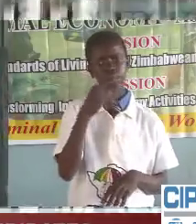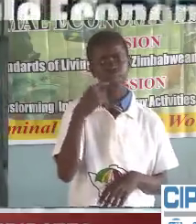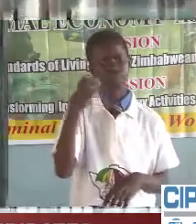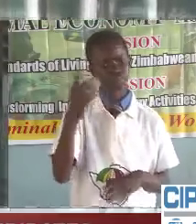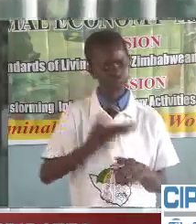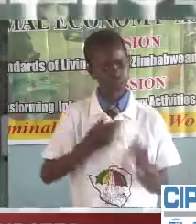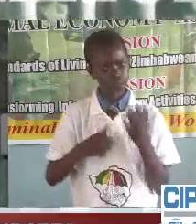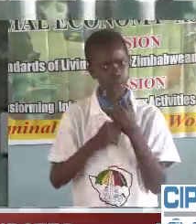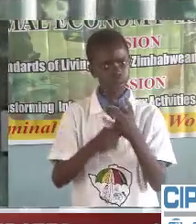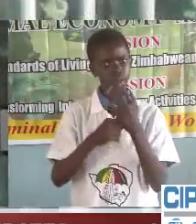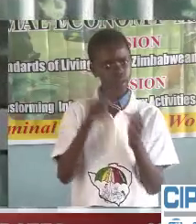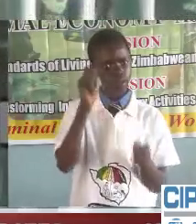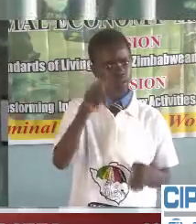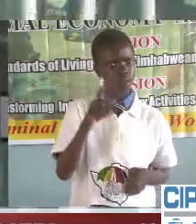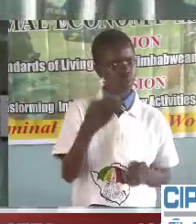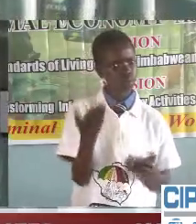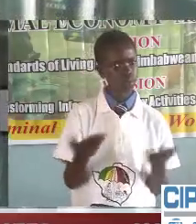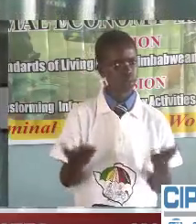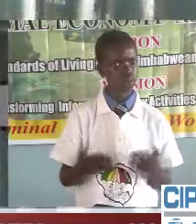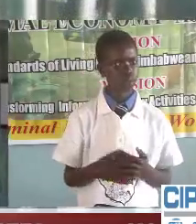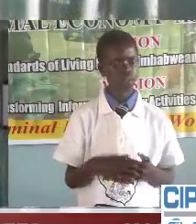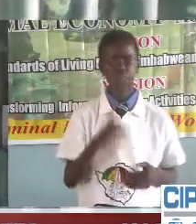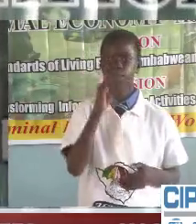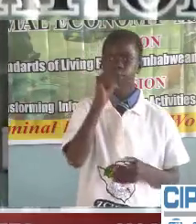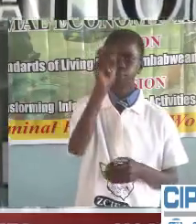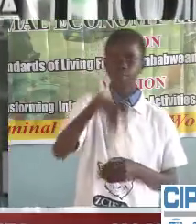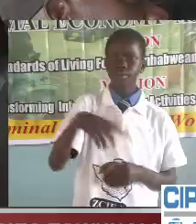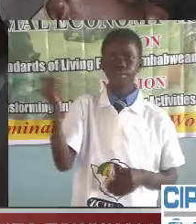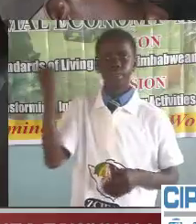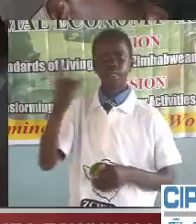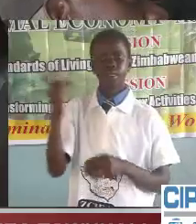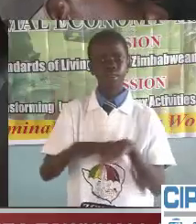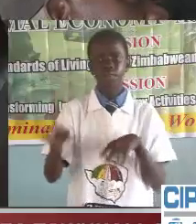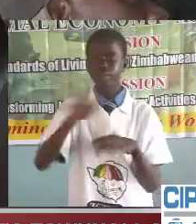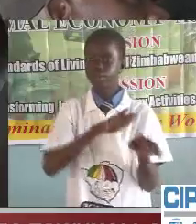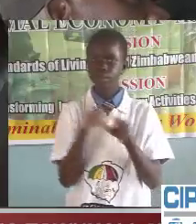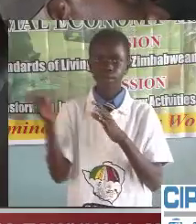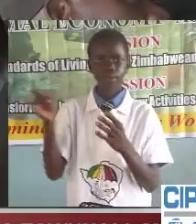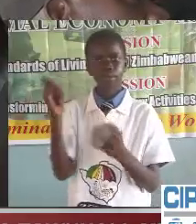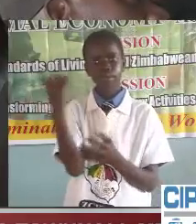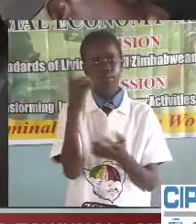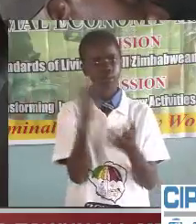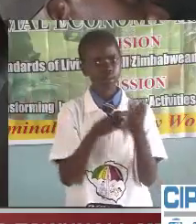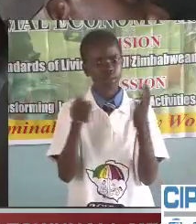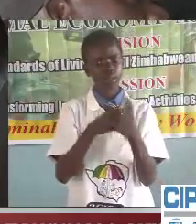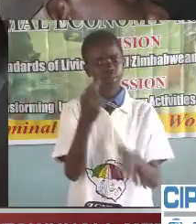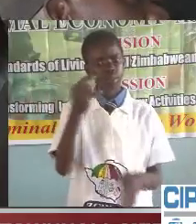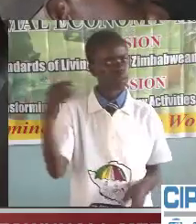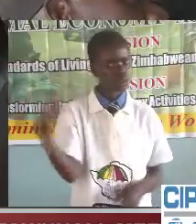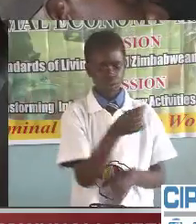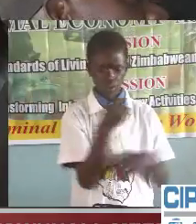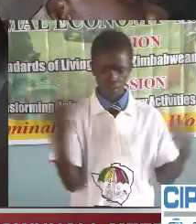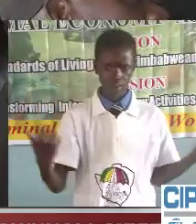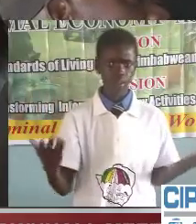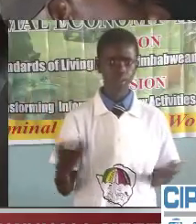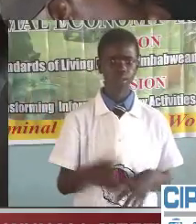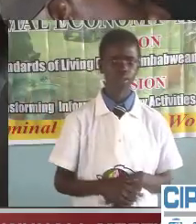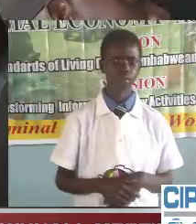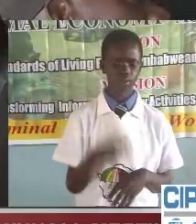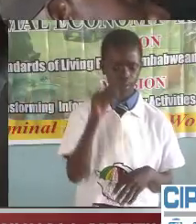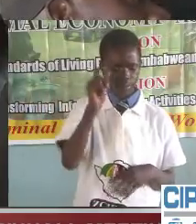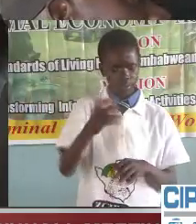vanoita business. Ndofunga ndo manzwiro andazviita ameno kana ndichitora nepadivi.